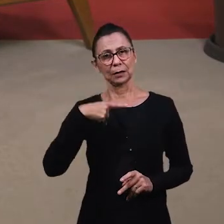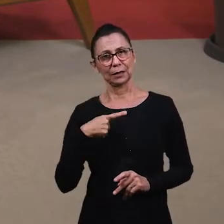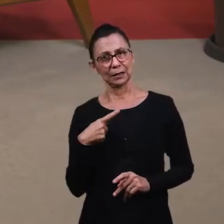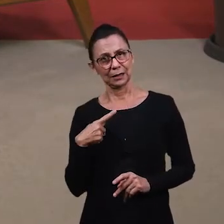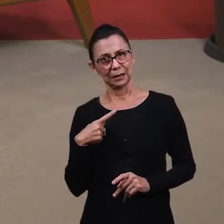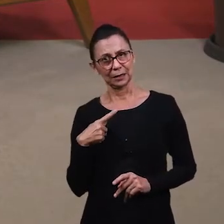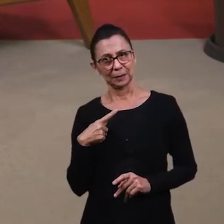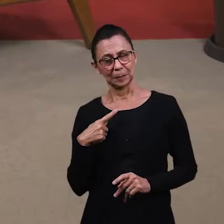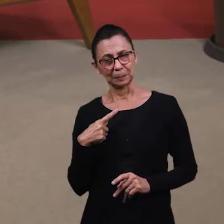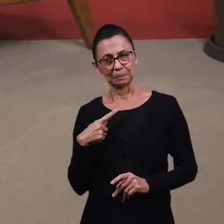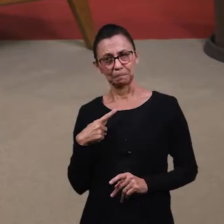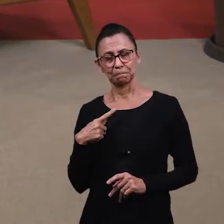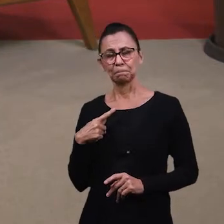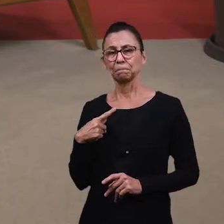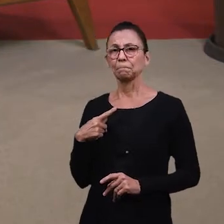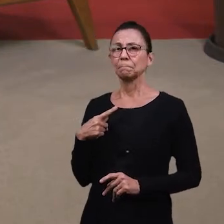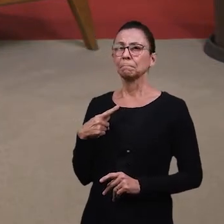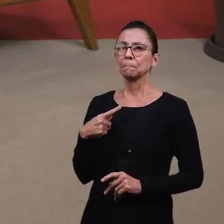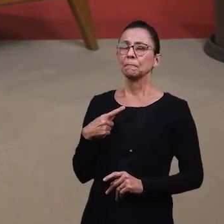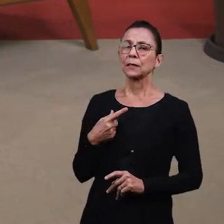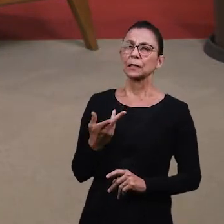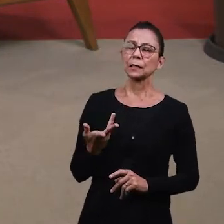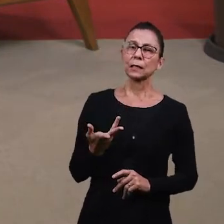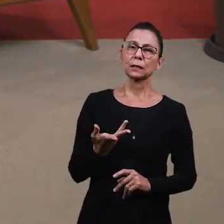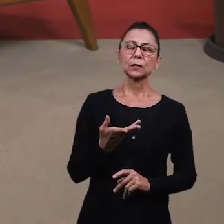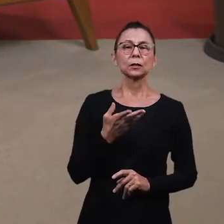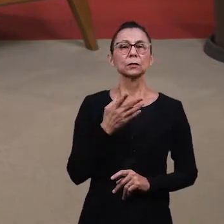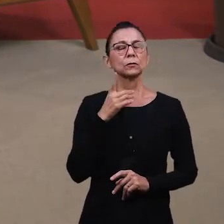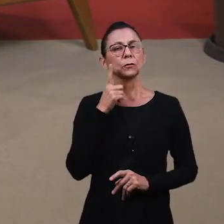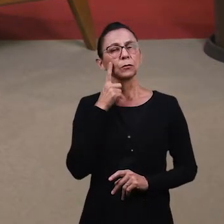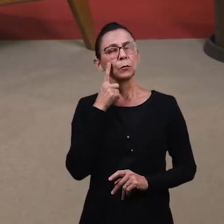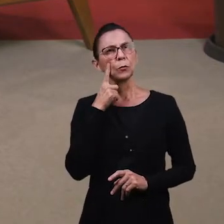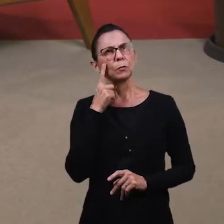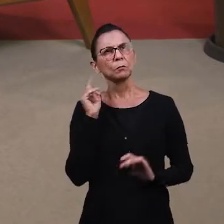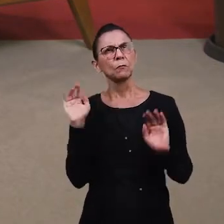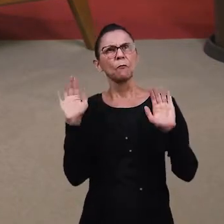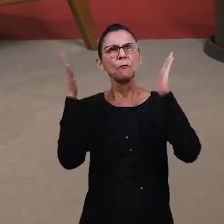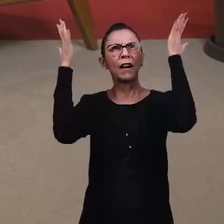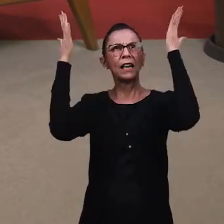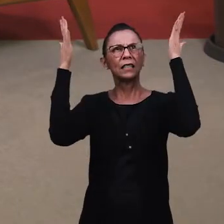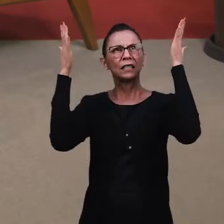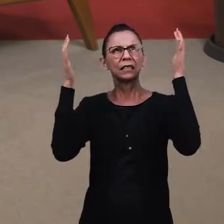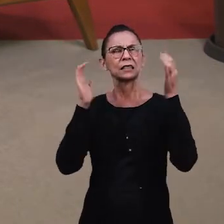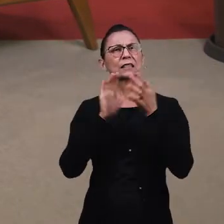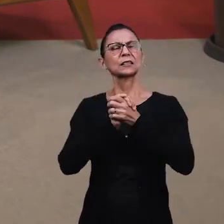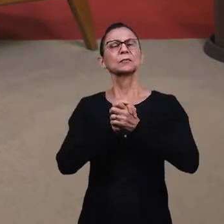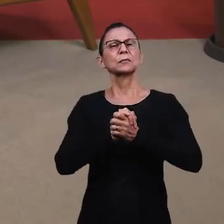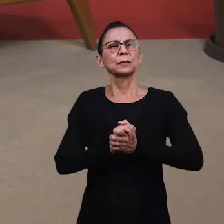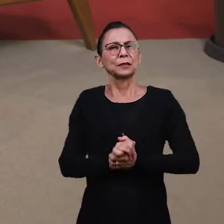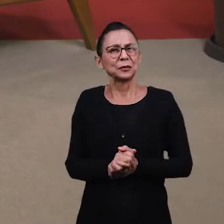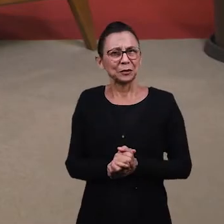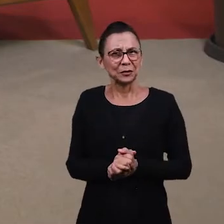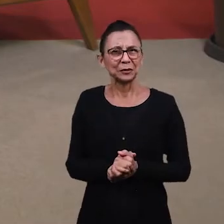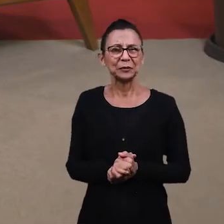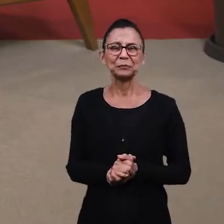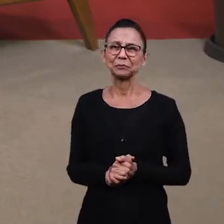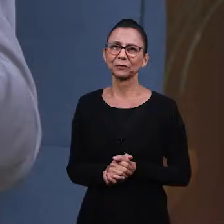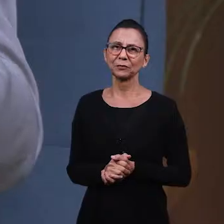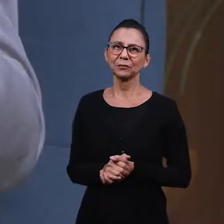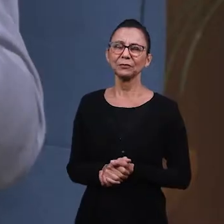irremplaçable. On n'arrive pas à exprimer de manière rationnelle. Cela dépend des circonstances de la